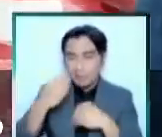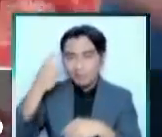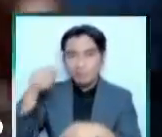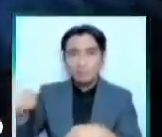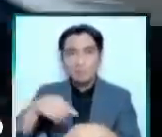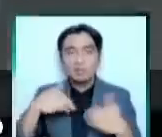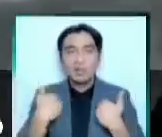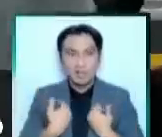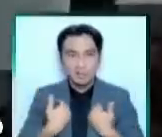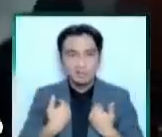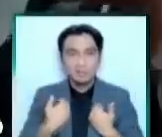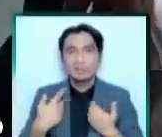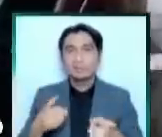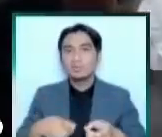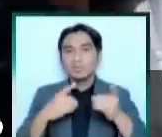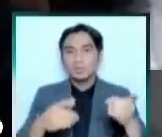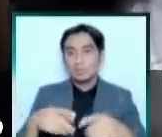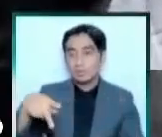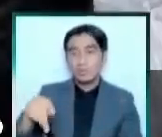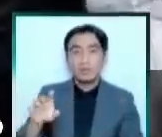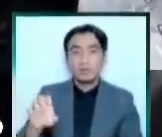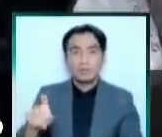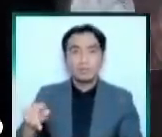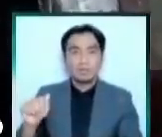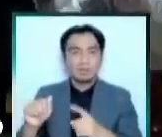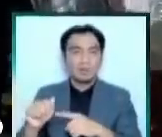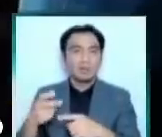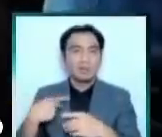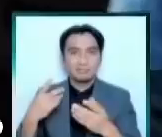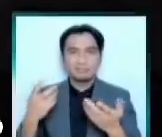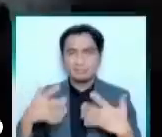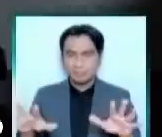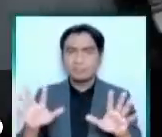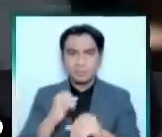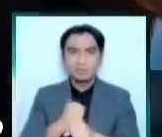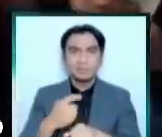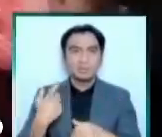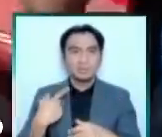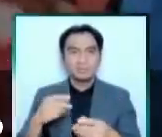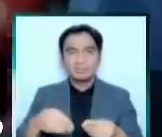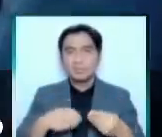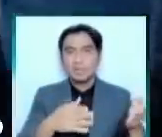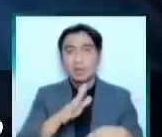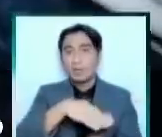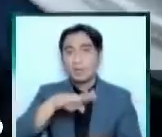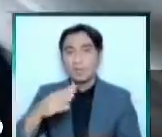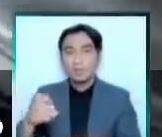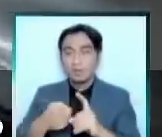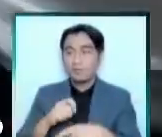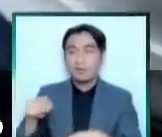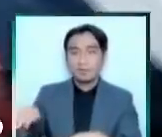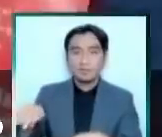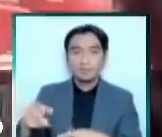daw ng Philippine Pet Birth Control Center Foundation. May na-turnover na rin daw ang senador na pet foods pa Bohol na galing naman sa People for the